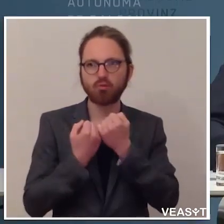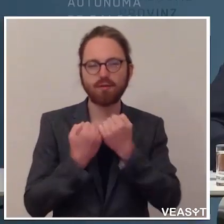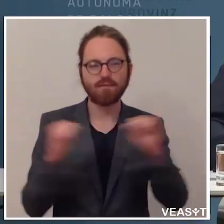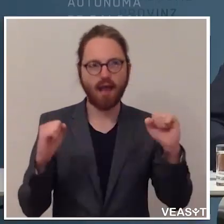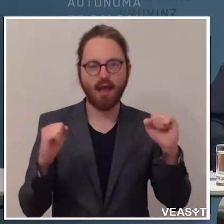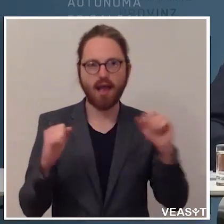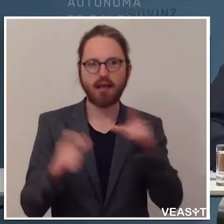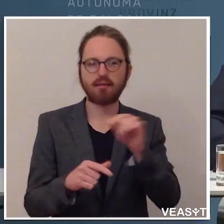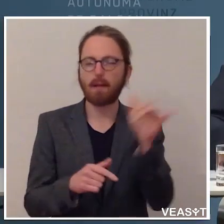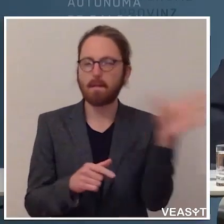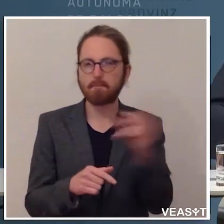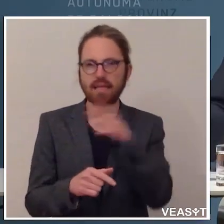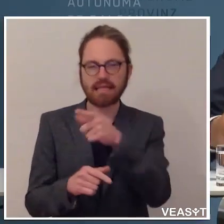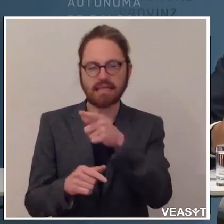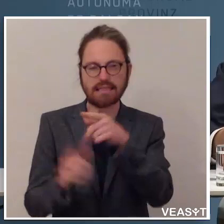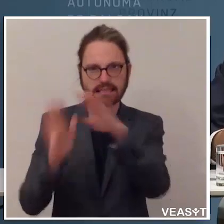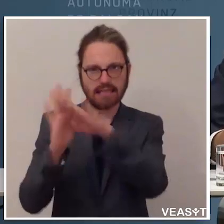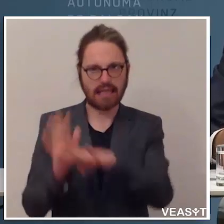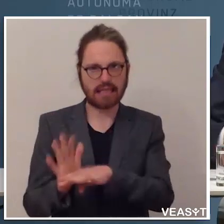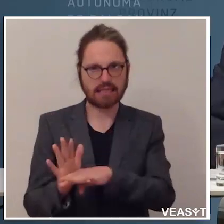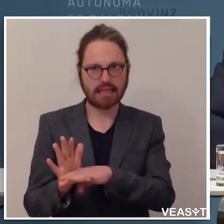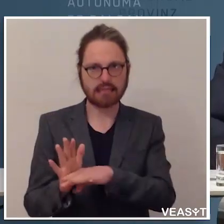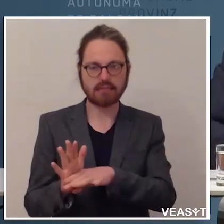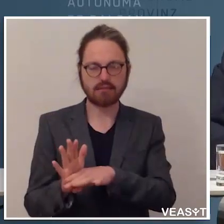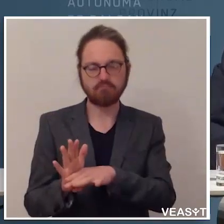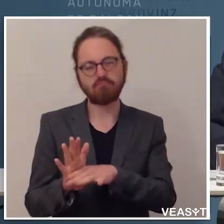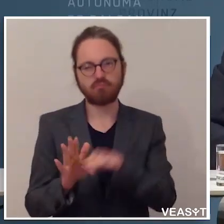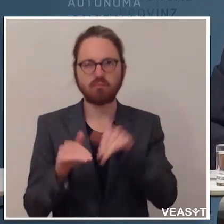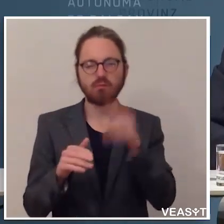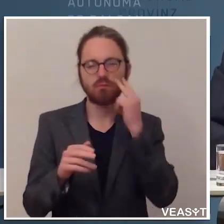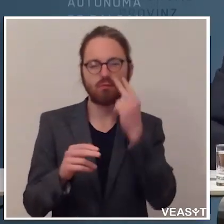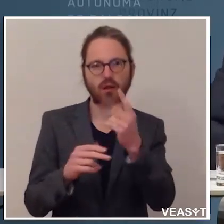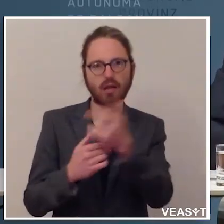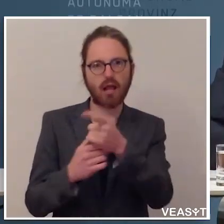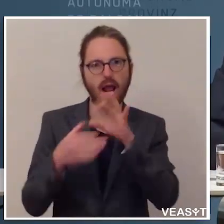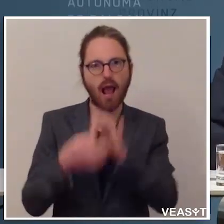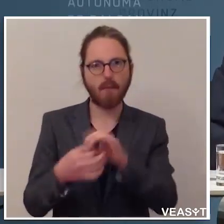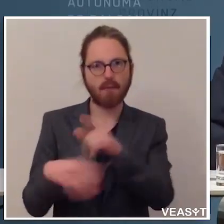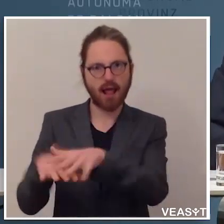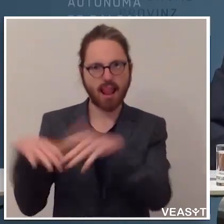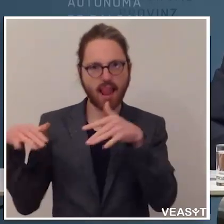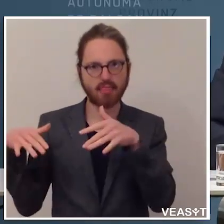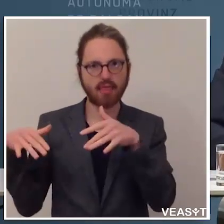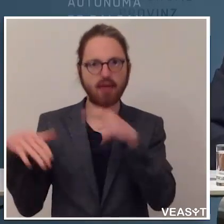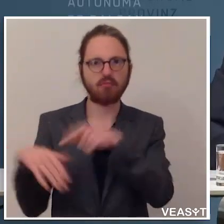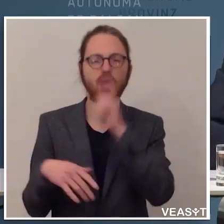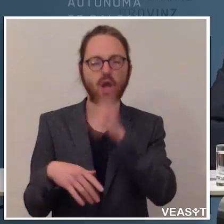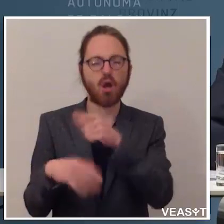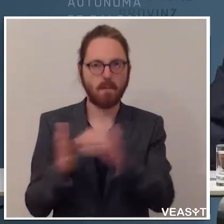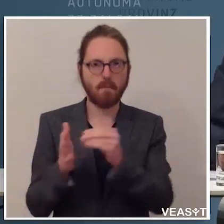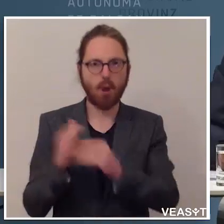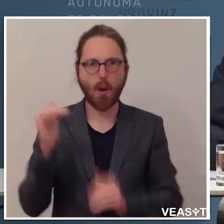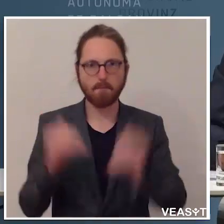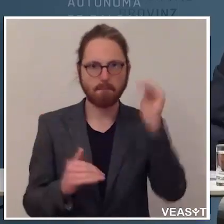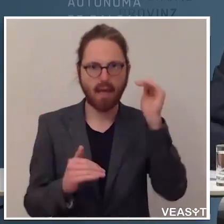Inkrafttreten dieses Gesetzes, das ist dann voraussichtlich, das hängt jetzt vom Landtag ab, natürlich, ob wir im Landtag auch entsprechend die Mehrheiten finden,